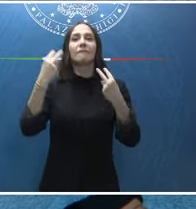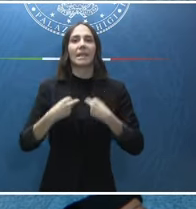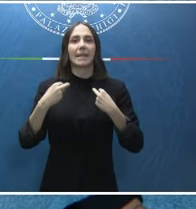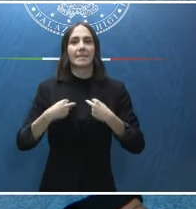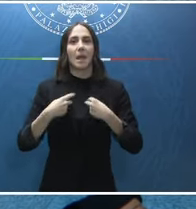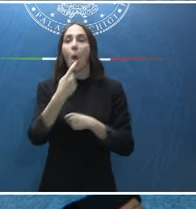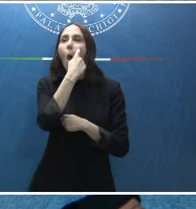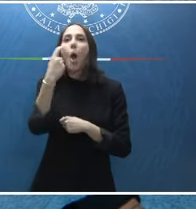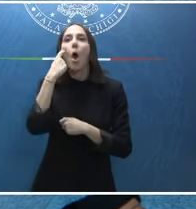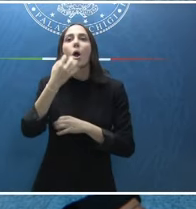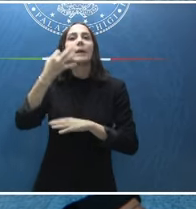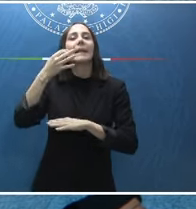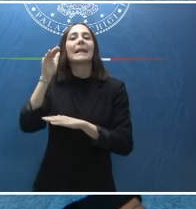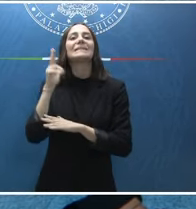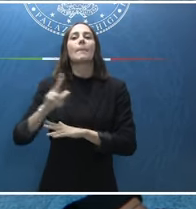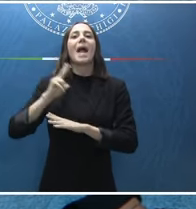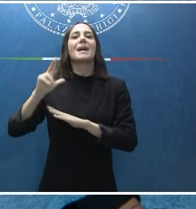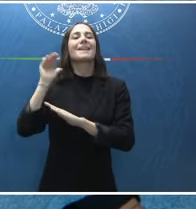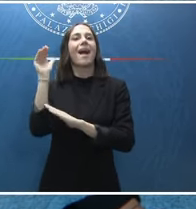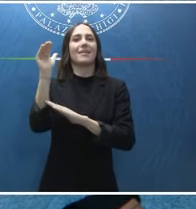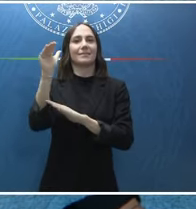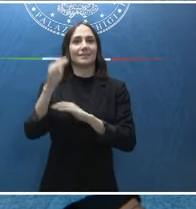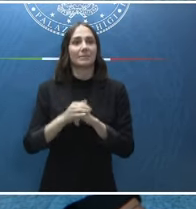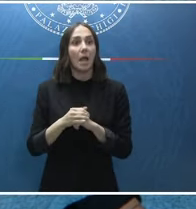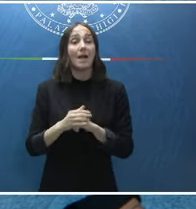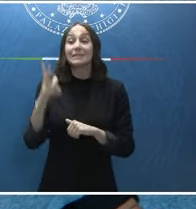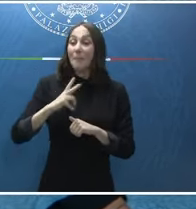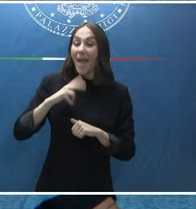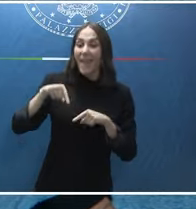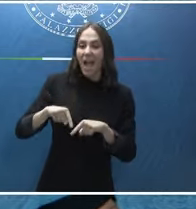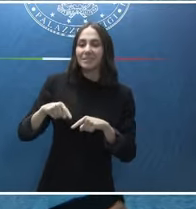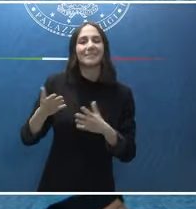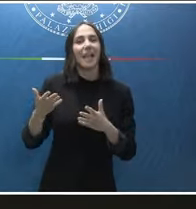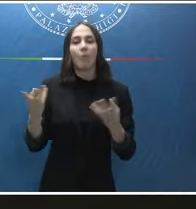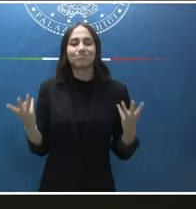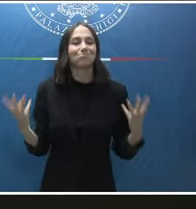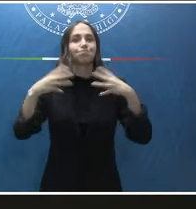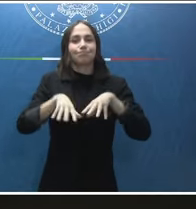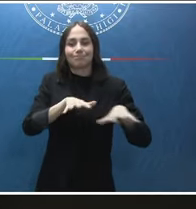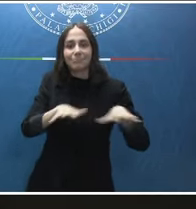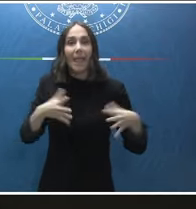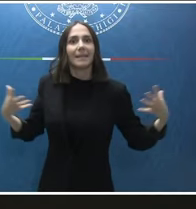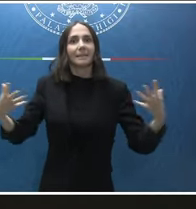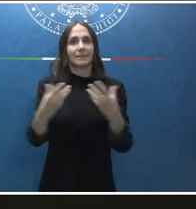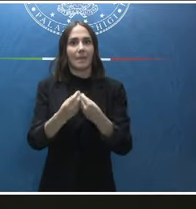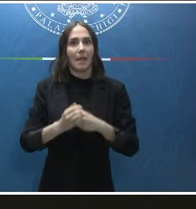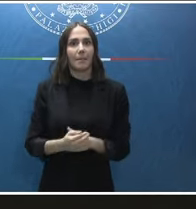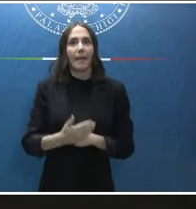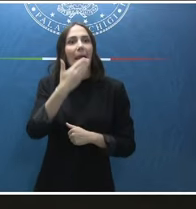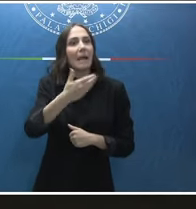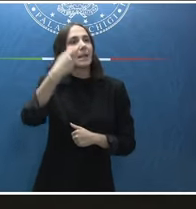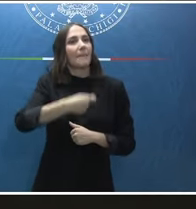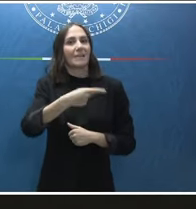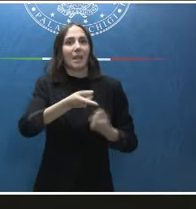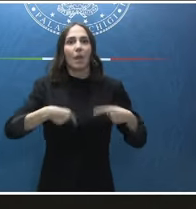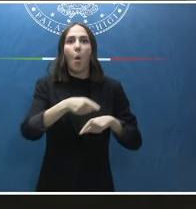della speranza, ma una speranza organizzata. Grazie a voi, con questa giornata ringrazio la Presidente del Consiglio